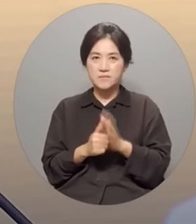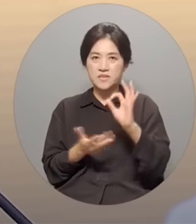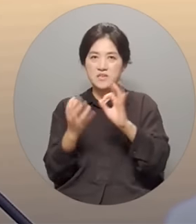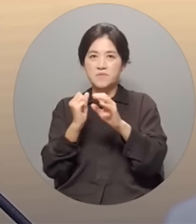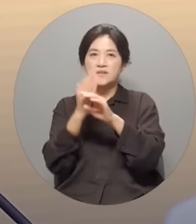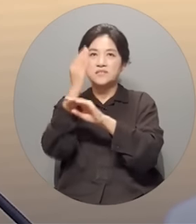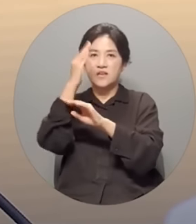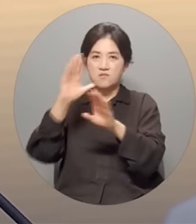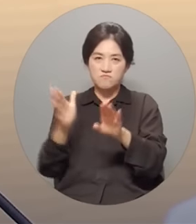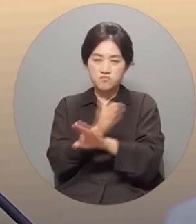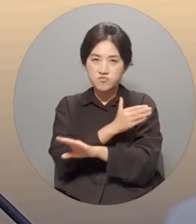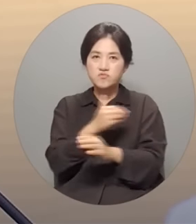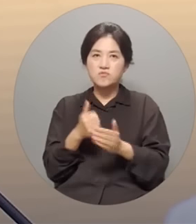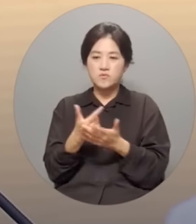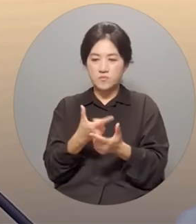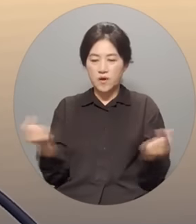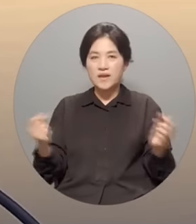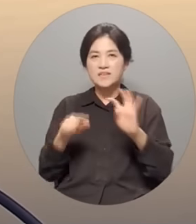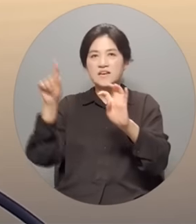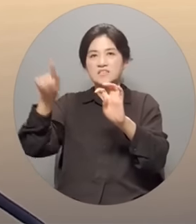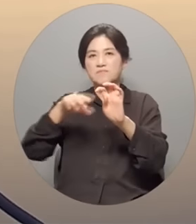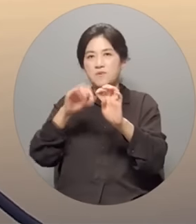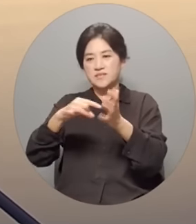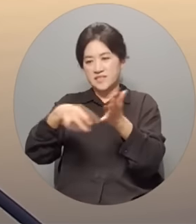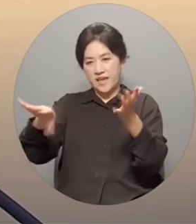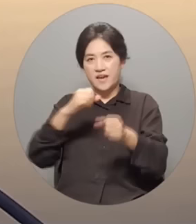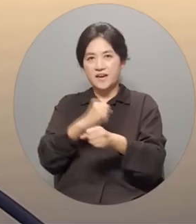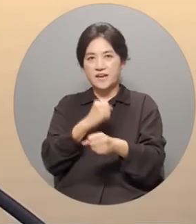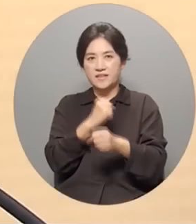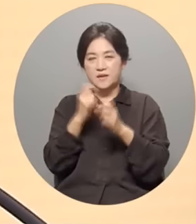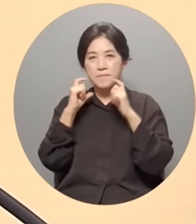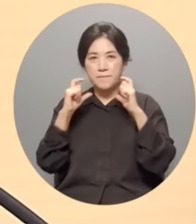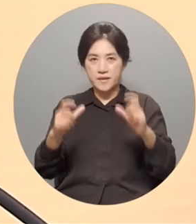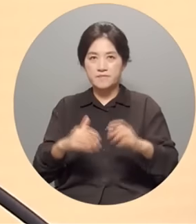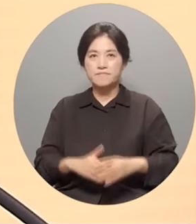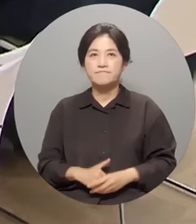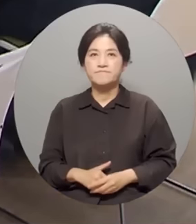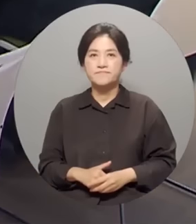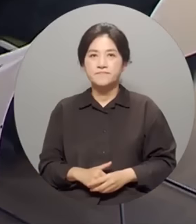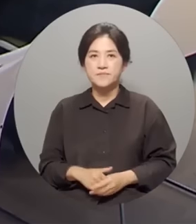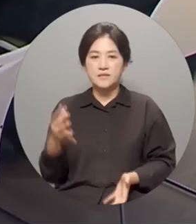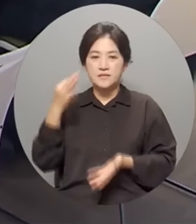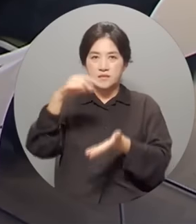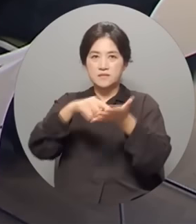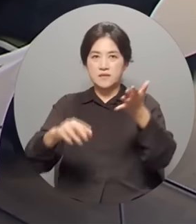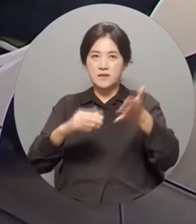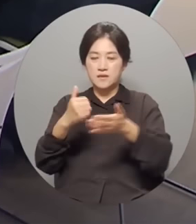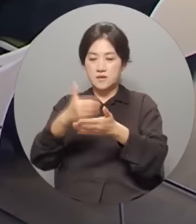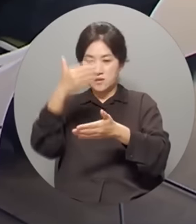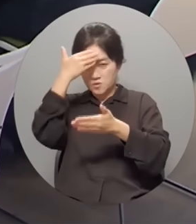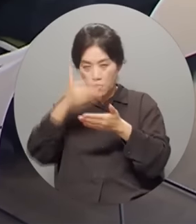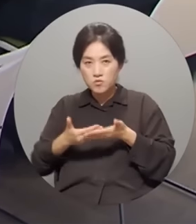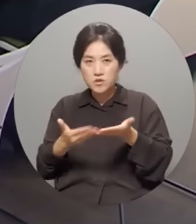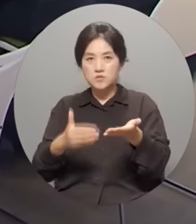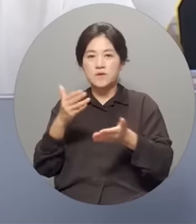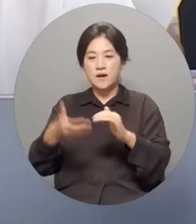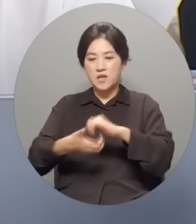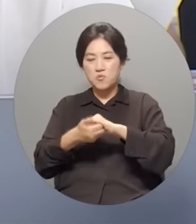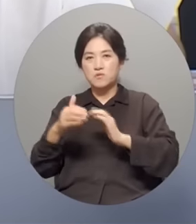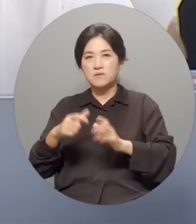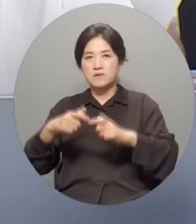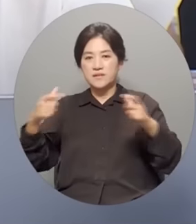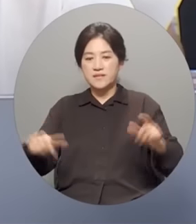상속 금액부터 일괄적으로 40% 세율을 적용하기로 했습니다. 상속세 공제 한도 역시 늘어납니다. 현재